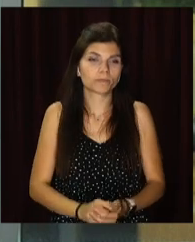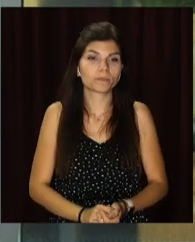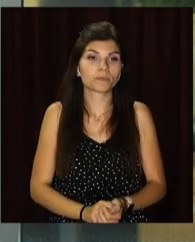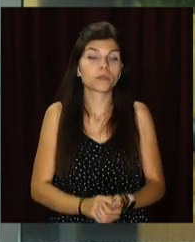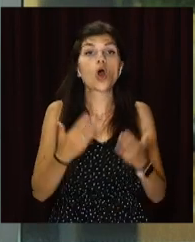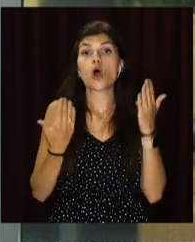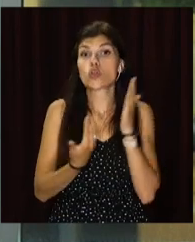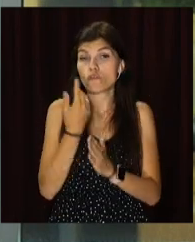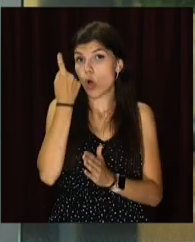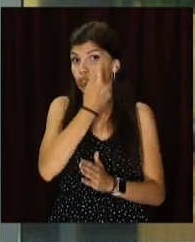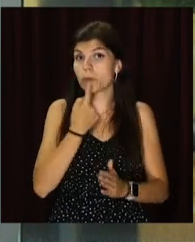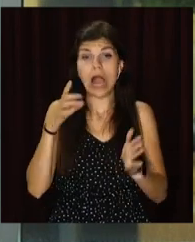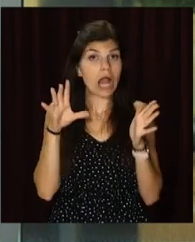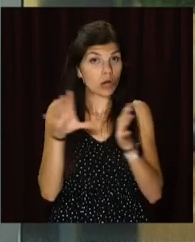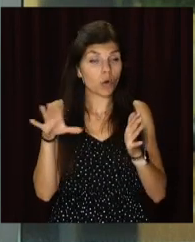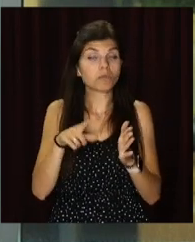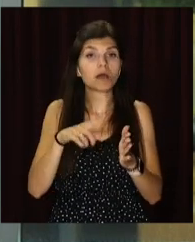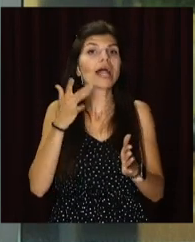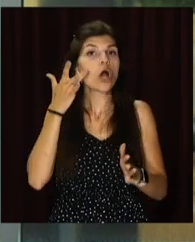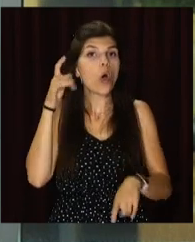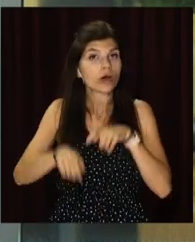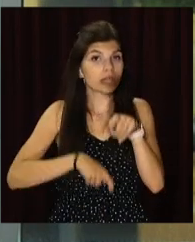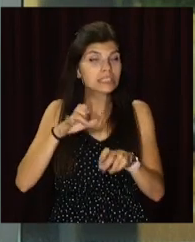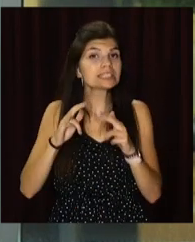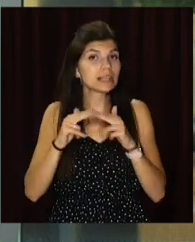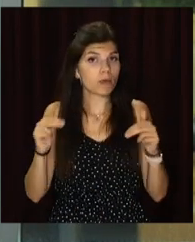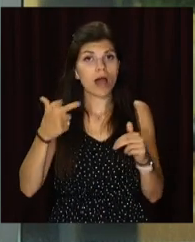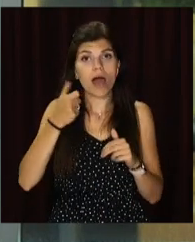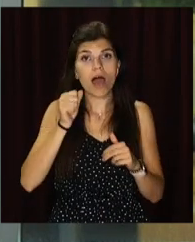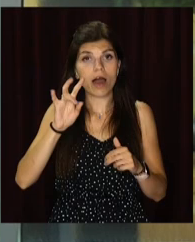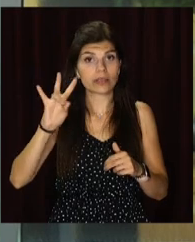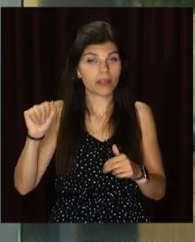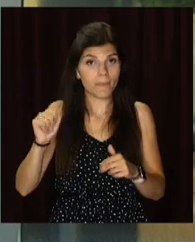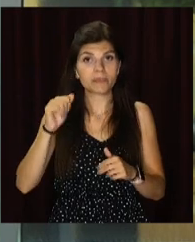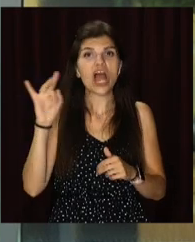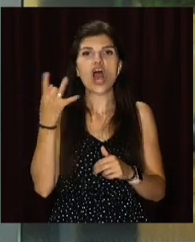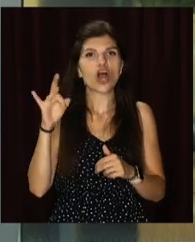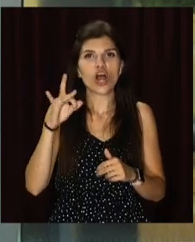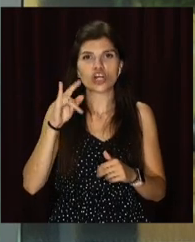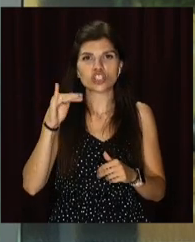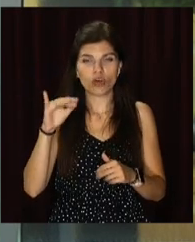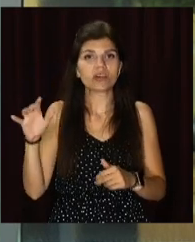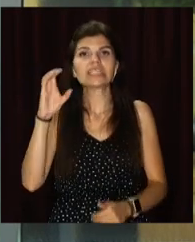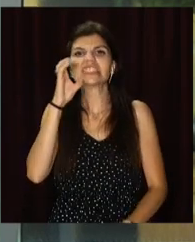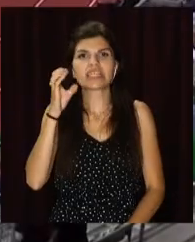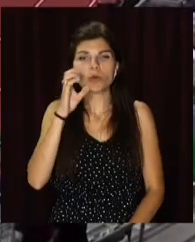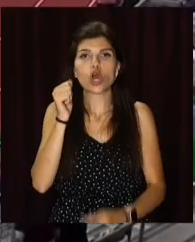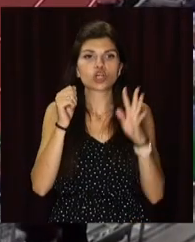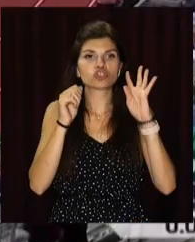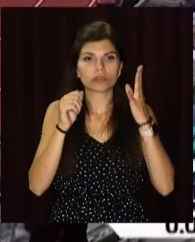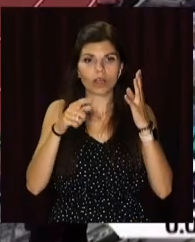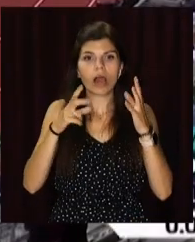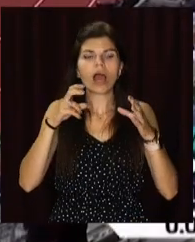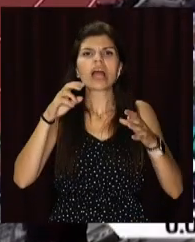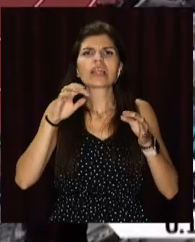Новий особистий рекорд. Його встановила легкоатлетка із Дніпра Ганна Рижикова. Вона завоювала срібло на 4-му етапі